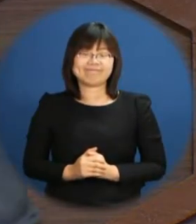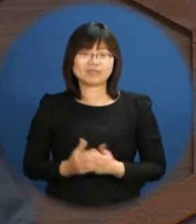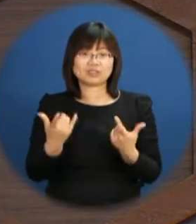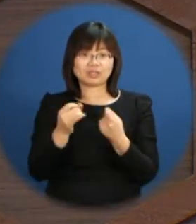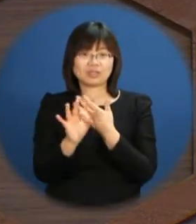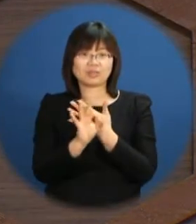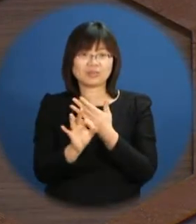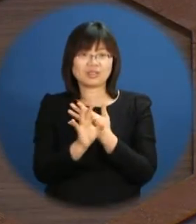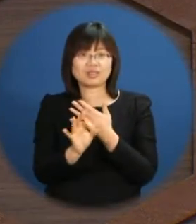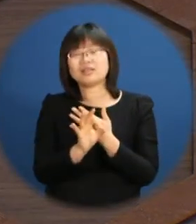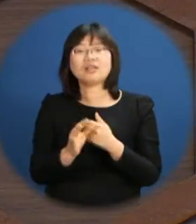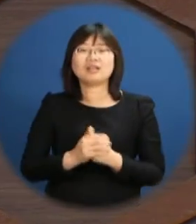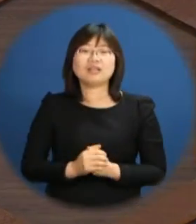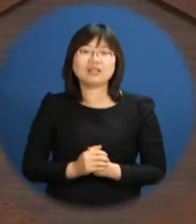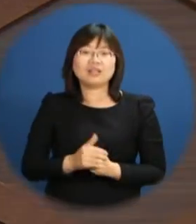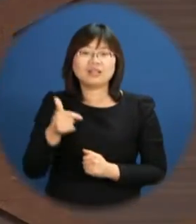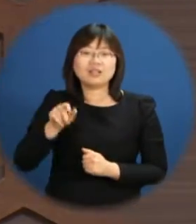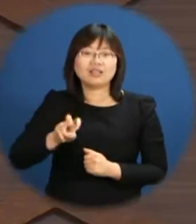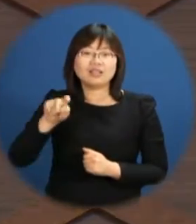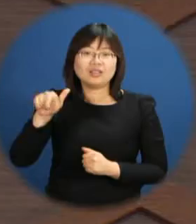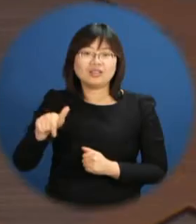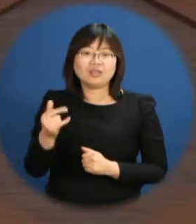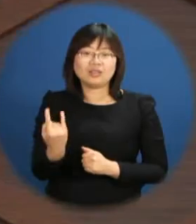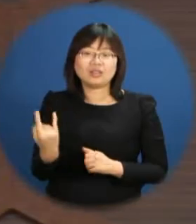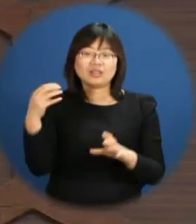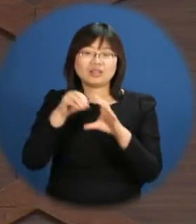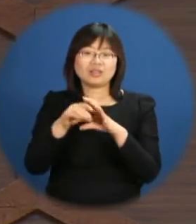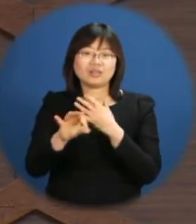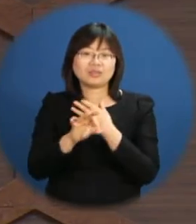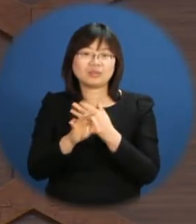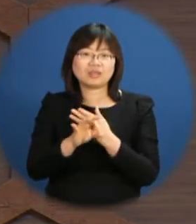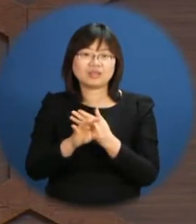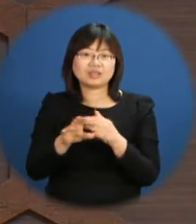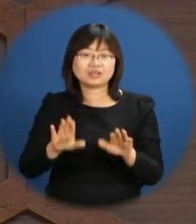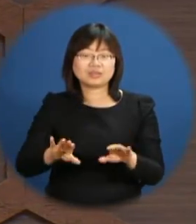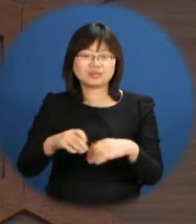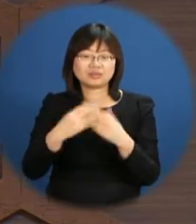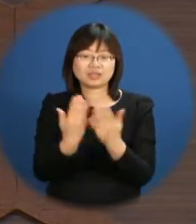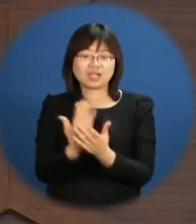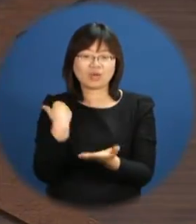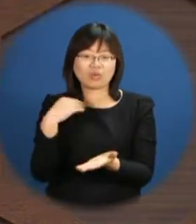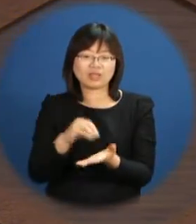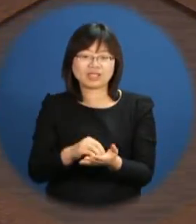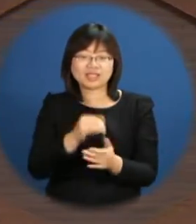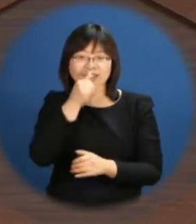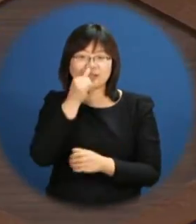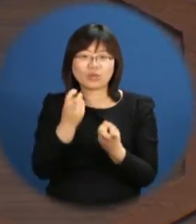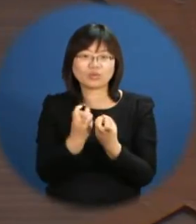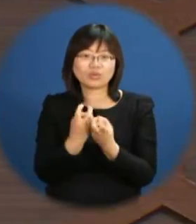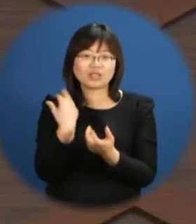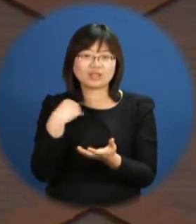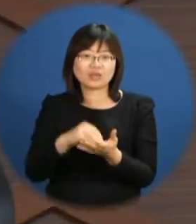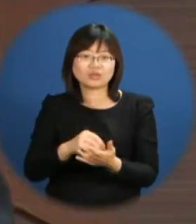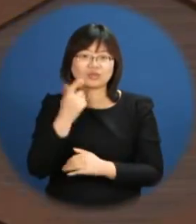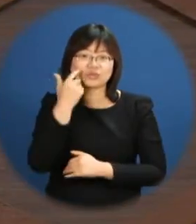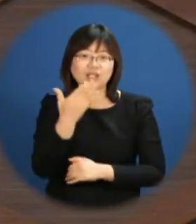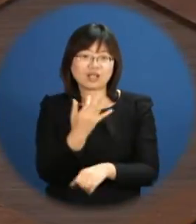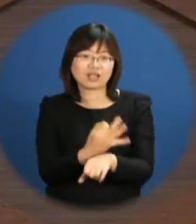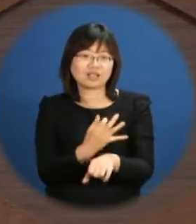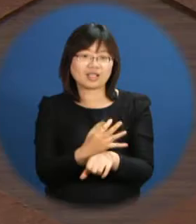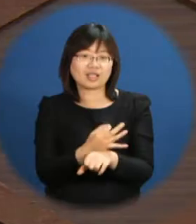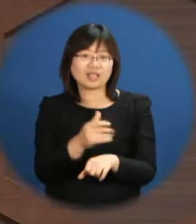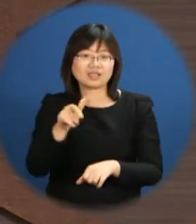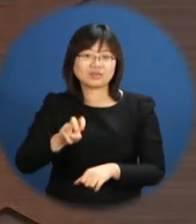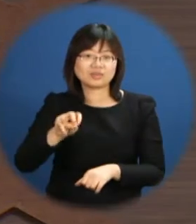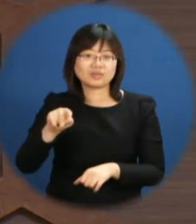그러면 프로지 스톤을 금 속해 있는 어준 다만 그게 금속으로 나지 환원 될 텐데 어떻게 넣어준 야 뭐 간단하죠 그 금